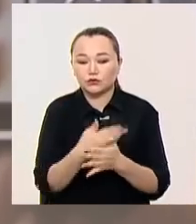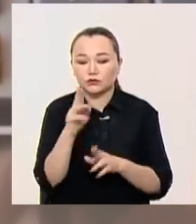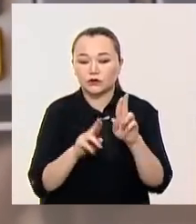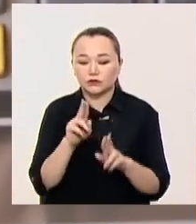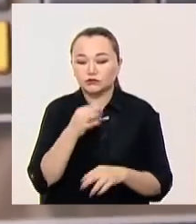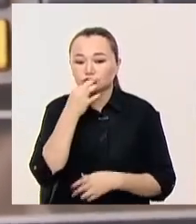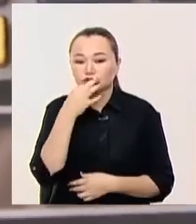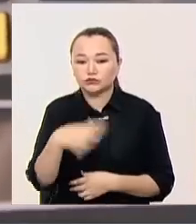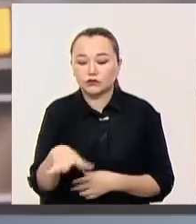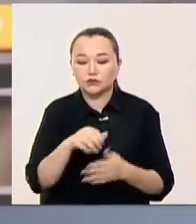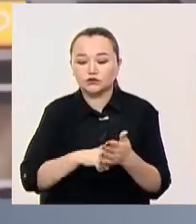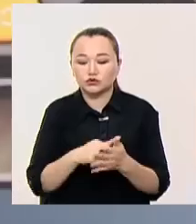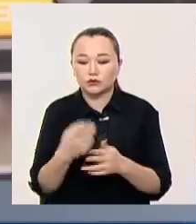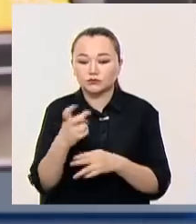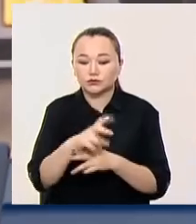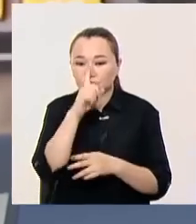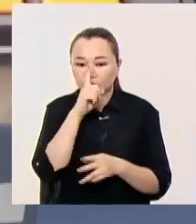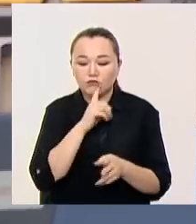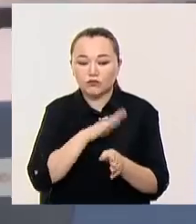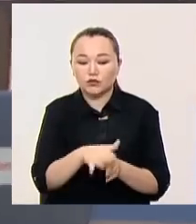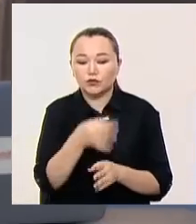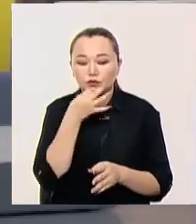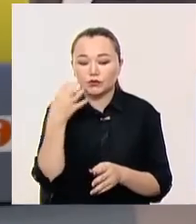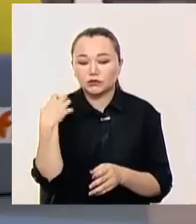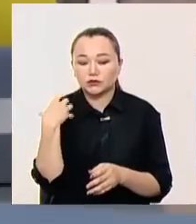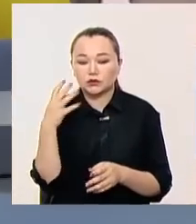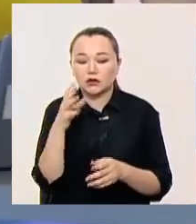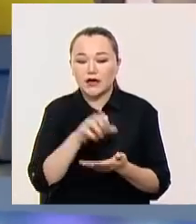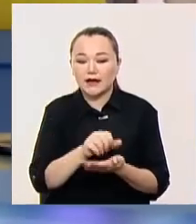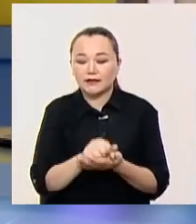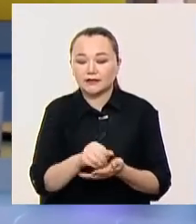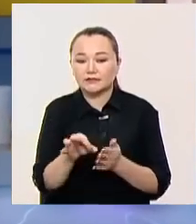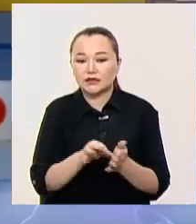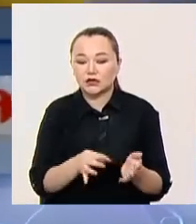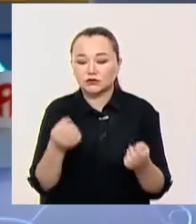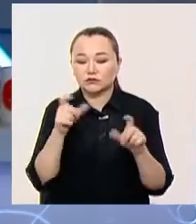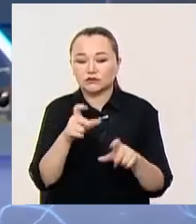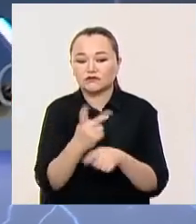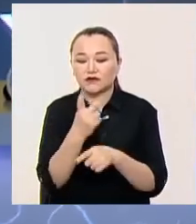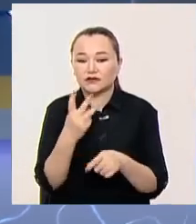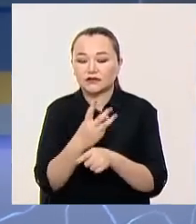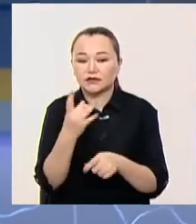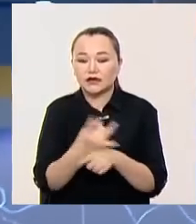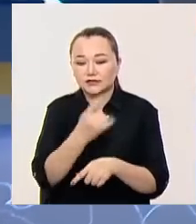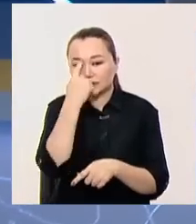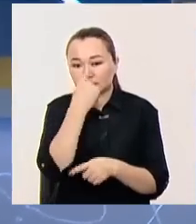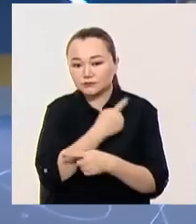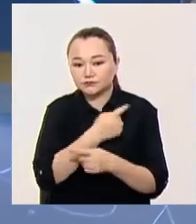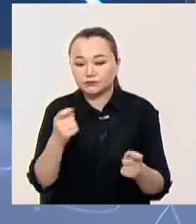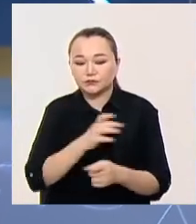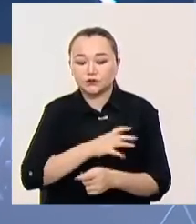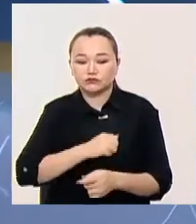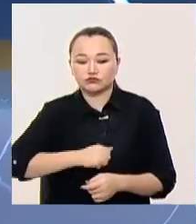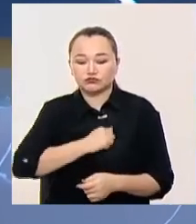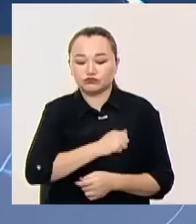шықты. Себебі келгеніне бір ай болмаған бастықтар жалдау құнын бірден 2-3 есеге көтереміз деп ескертті дейді. Наразы